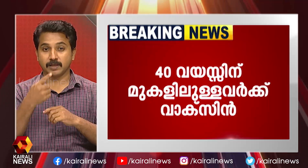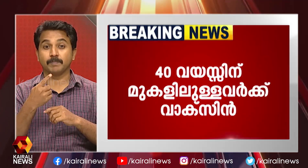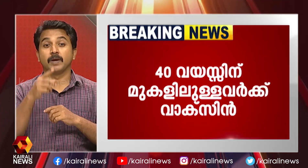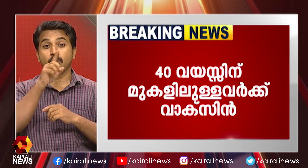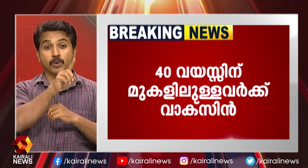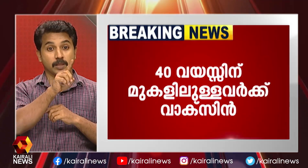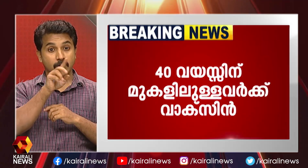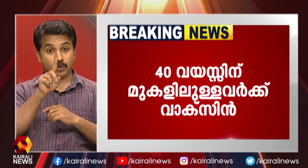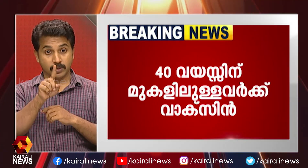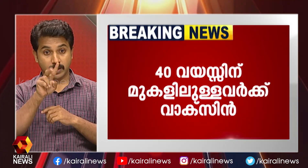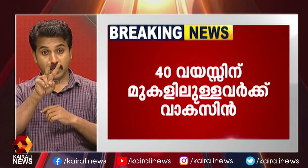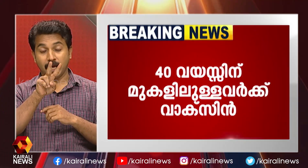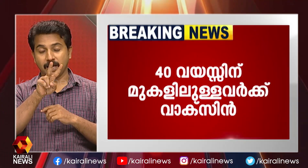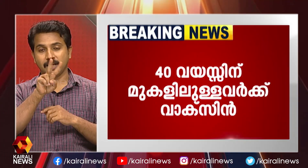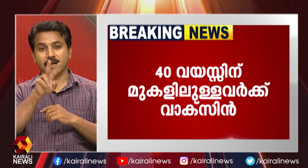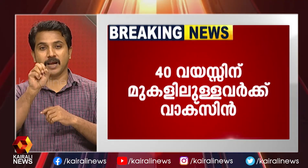1/1/2022 40 വയസ്സ്